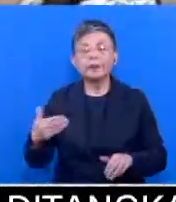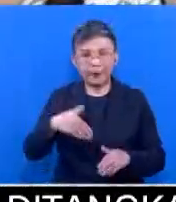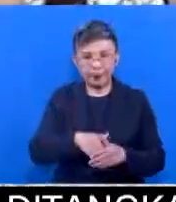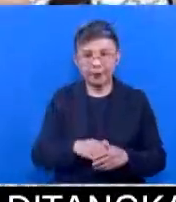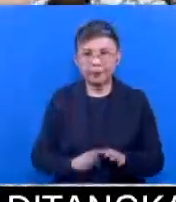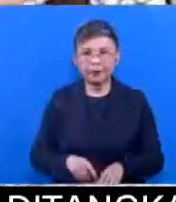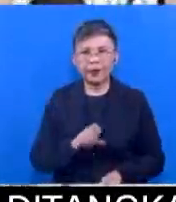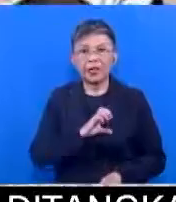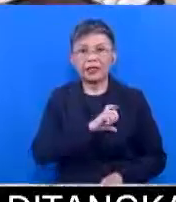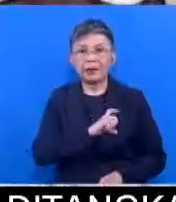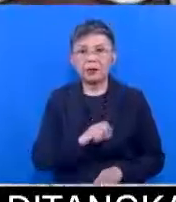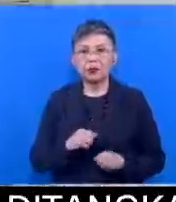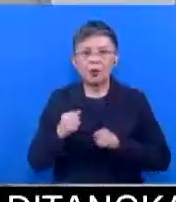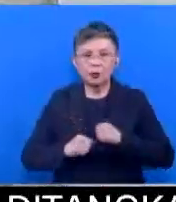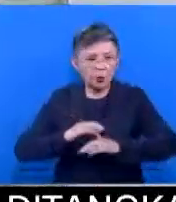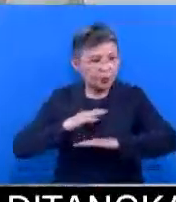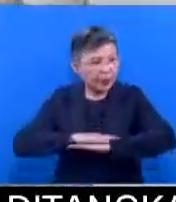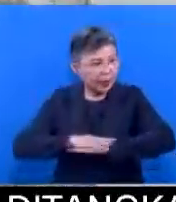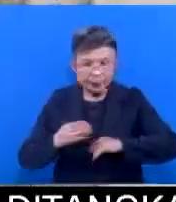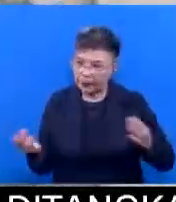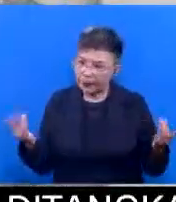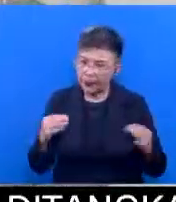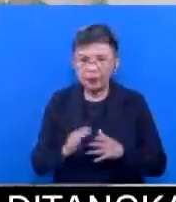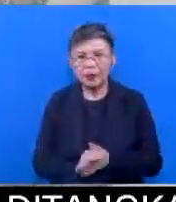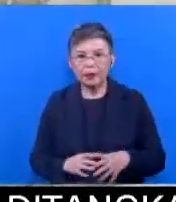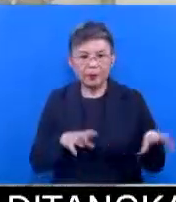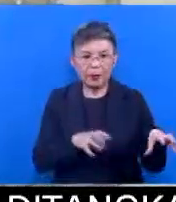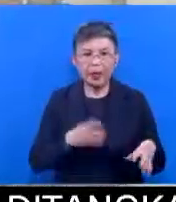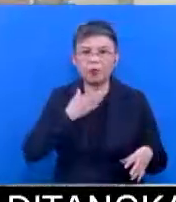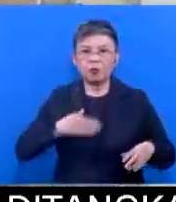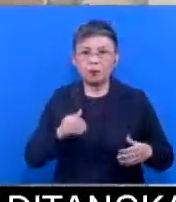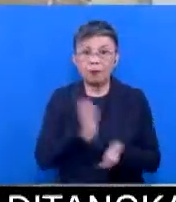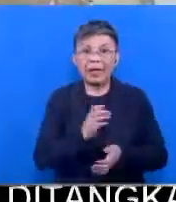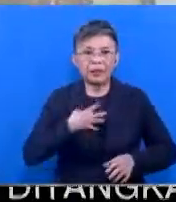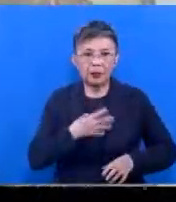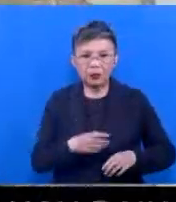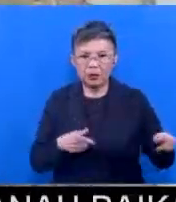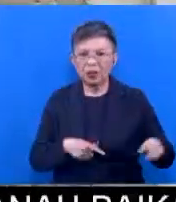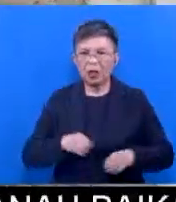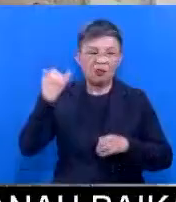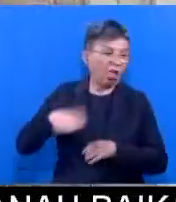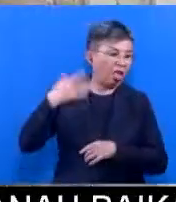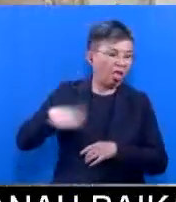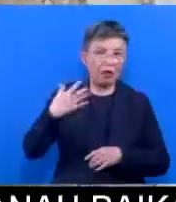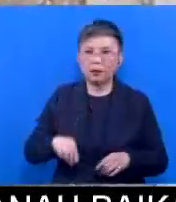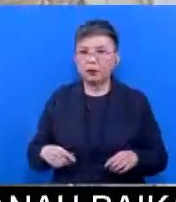Pihak kecamatan mengaku sudah mengupayakan mediasi, namun pihak yang mengklaim sebagai pemilik selalu mangkir saat diminta